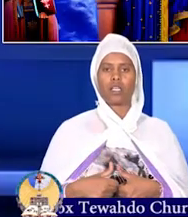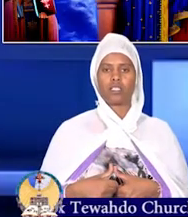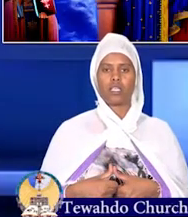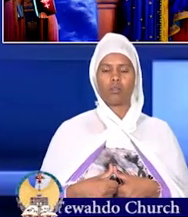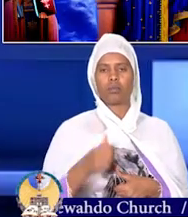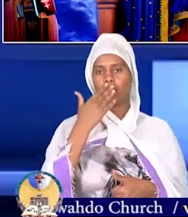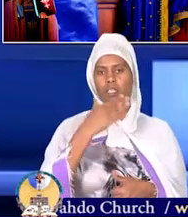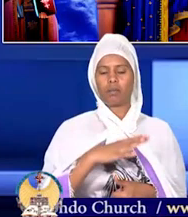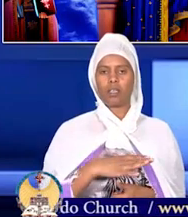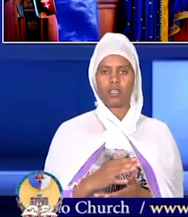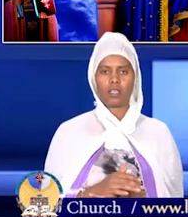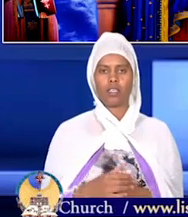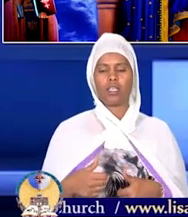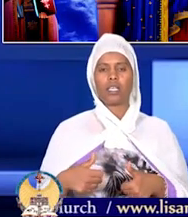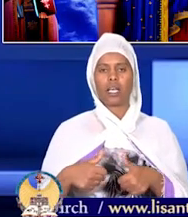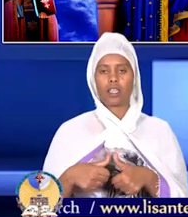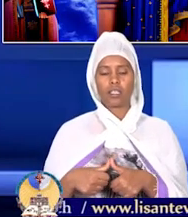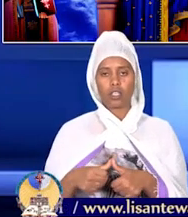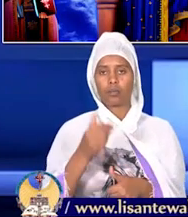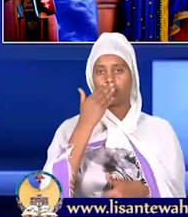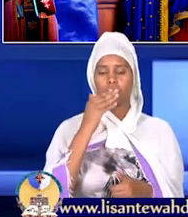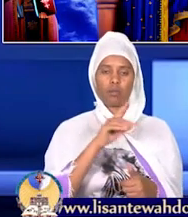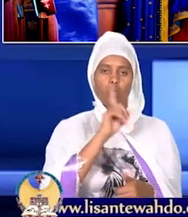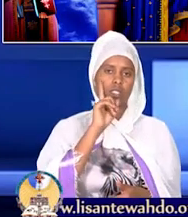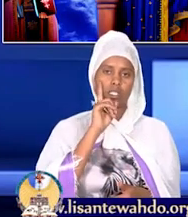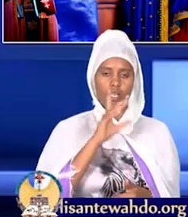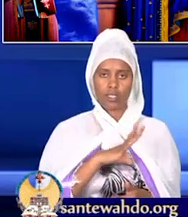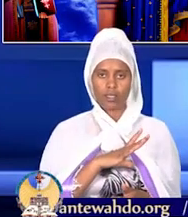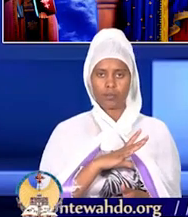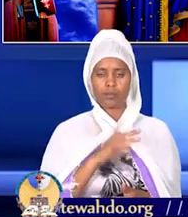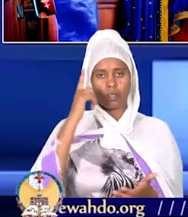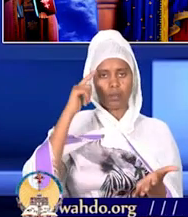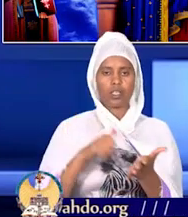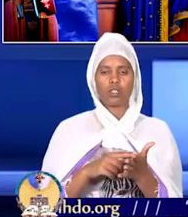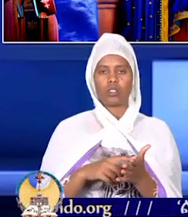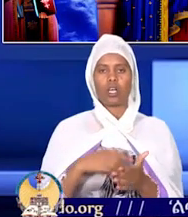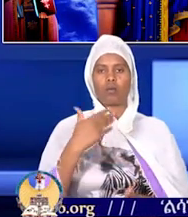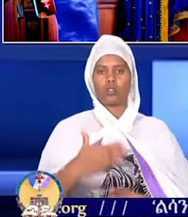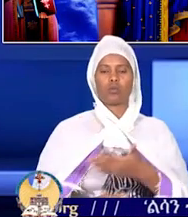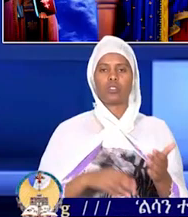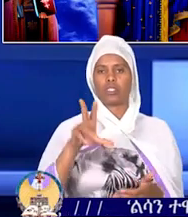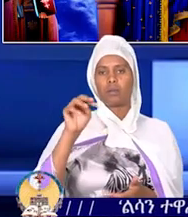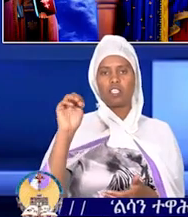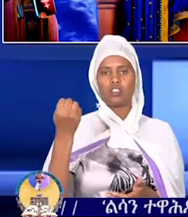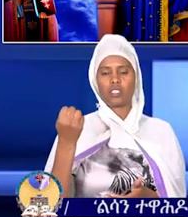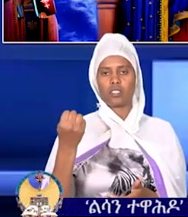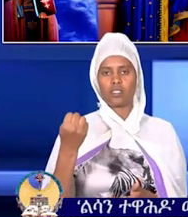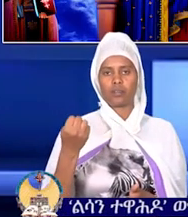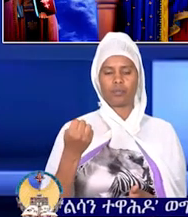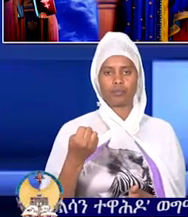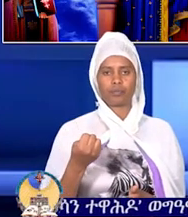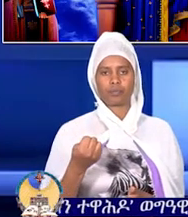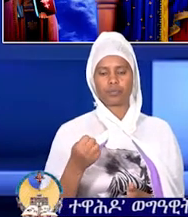برابعي بقال كيدانو تتك أنت سلزخوننا بقال كيدانو تتك أنت سلزخوننا ازون أم مزمور سمانين جعتن